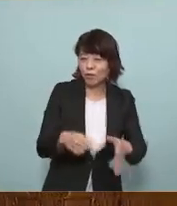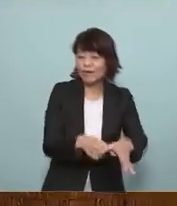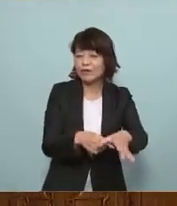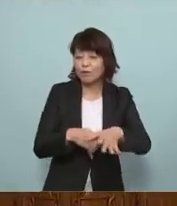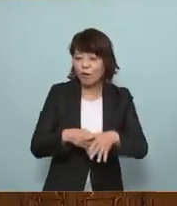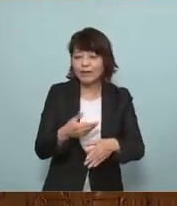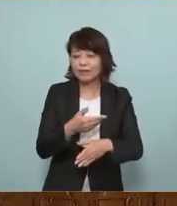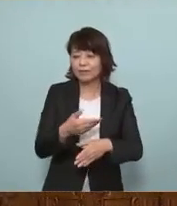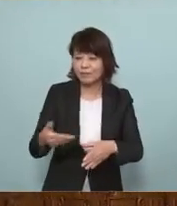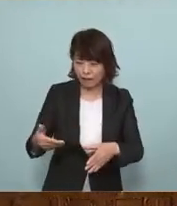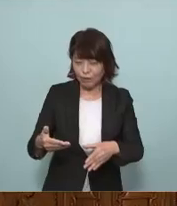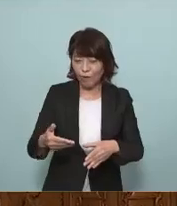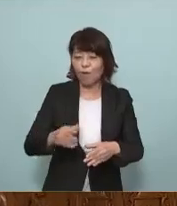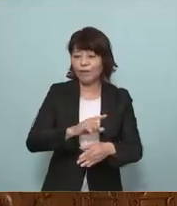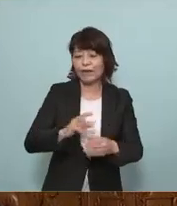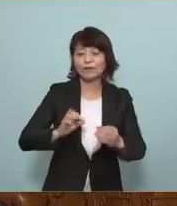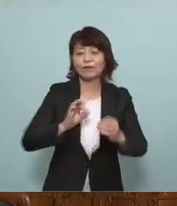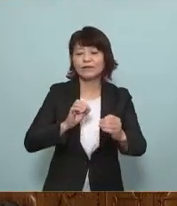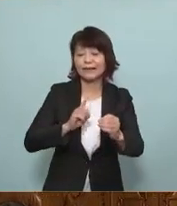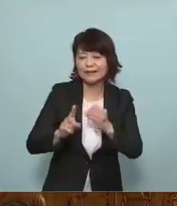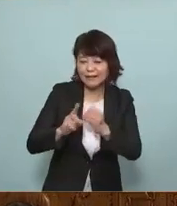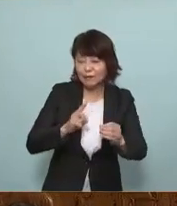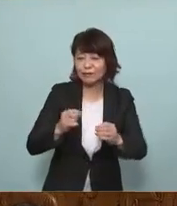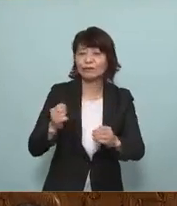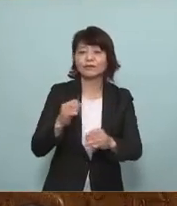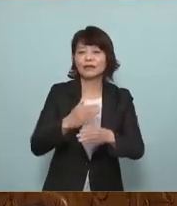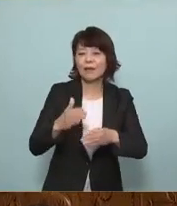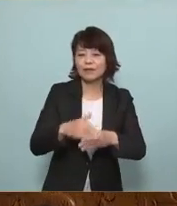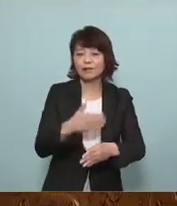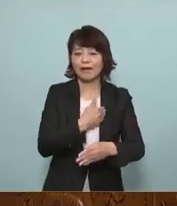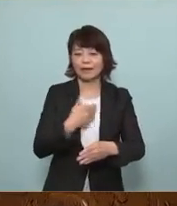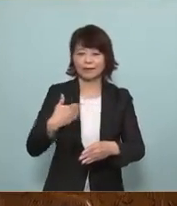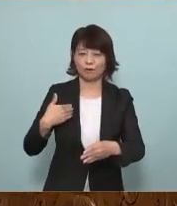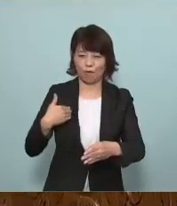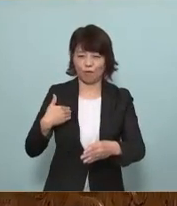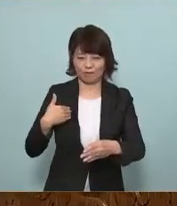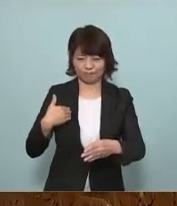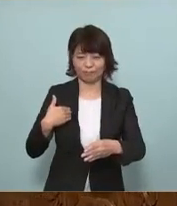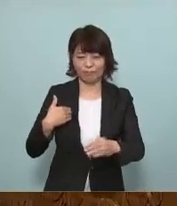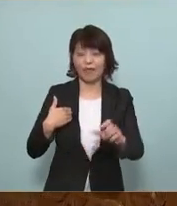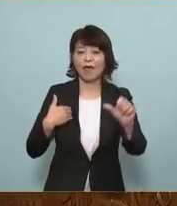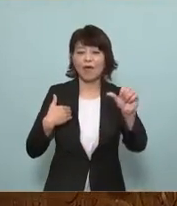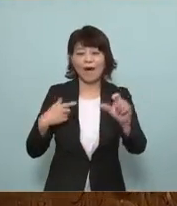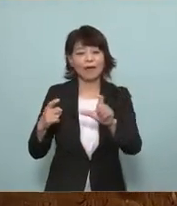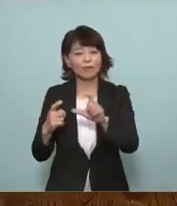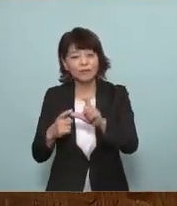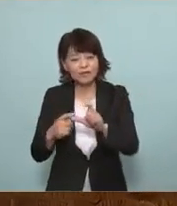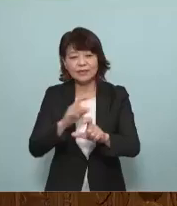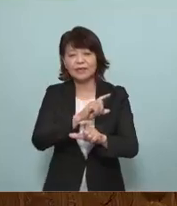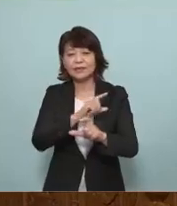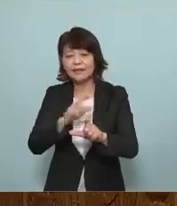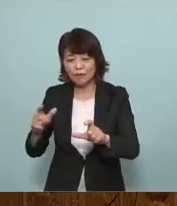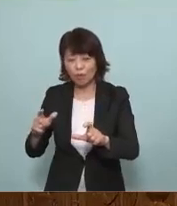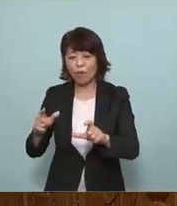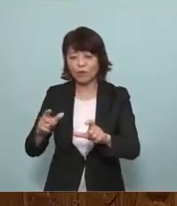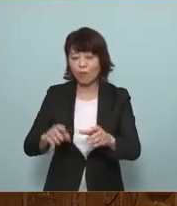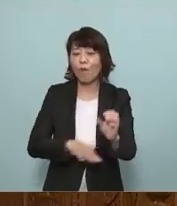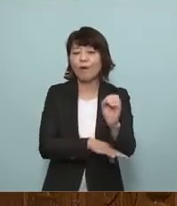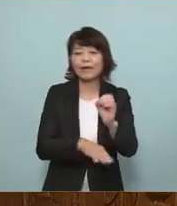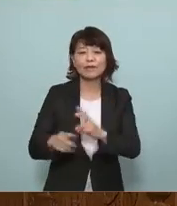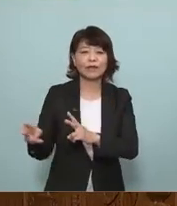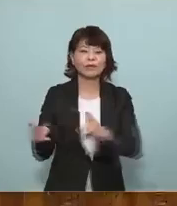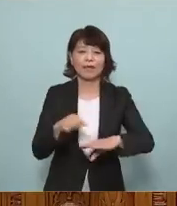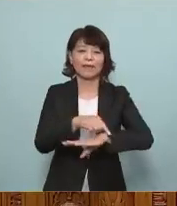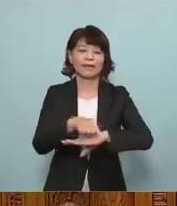スを活用できるよう、5G、データセンター、光ファイバーなどのインフラの整備計画を取りまとめ